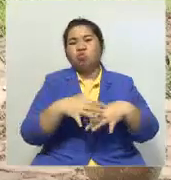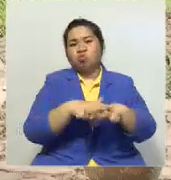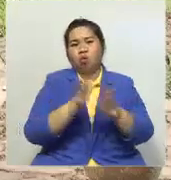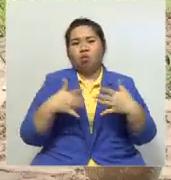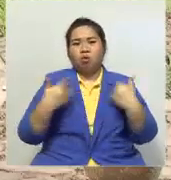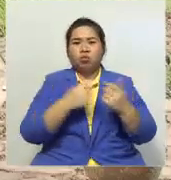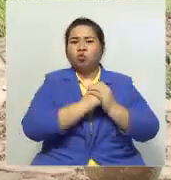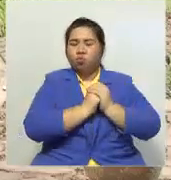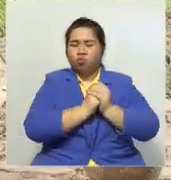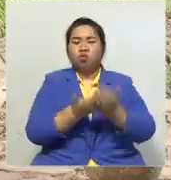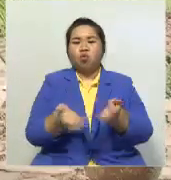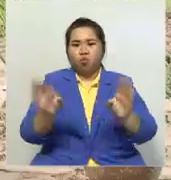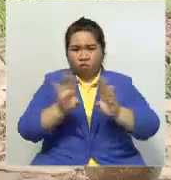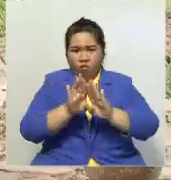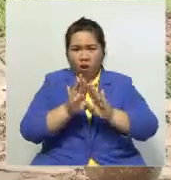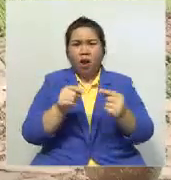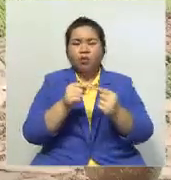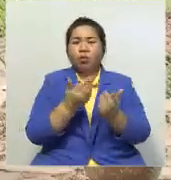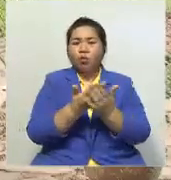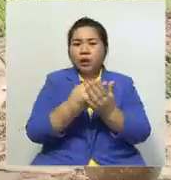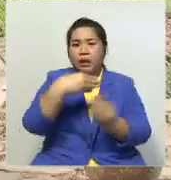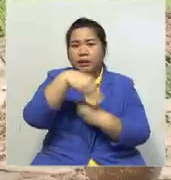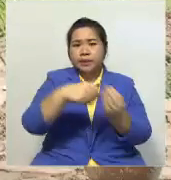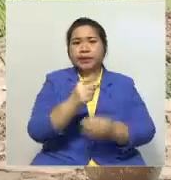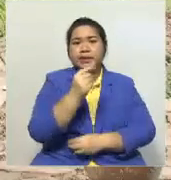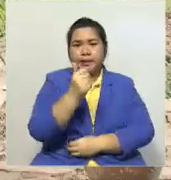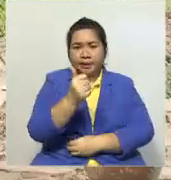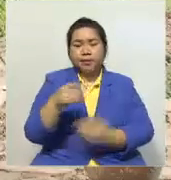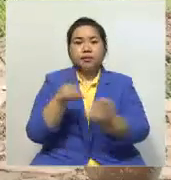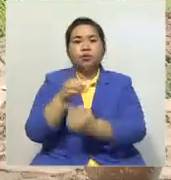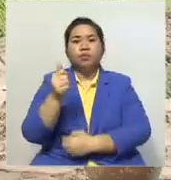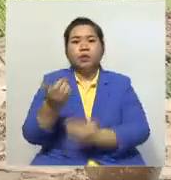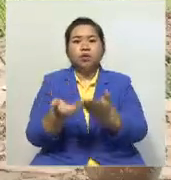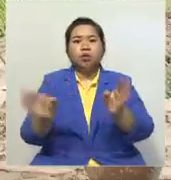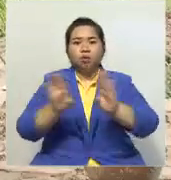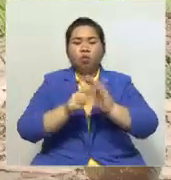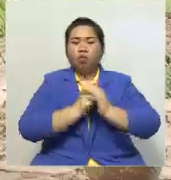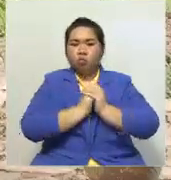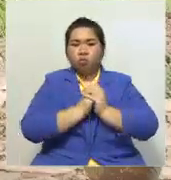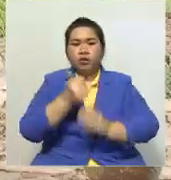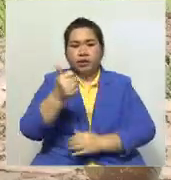างความอบอุ่นให้ครอบครัวนอกจากเศรษฐกิจจะดีแล้วสังคมก็ยังดีและทำให้ครอบครัวมีความอบอุ่นมากยิ่งขึ้นด้วยค่ะ